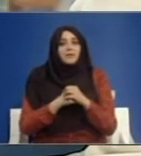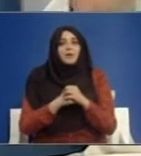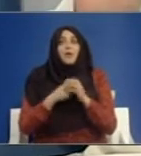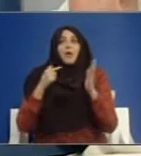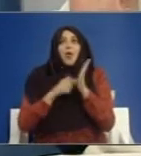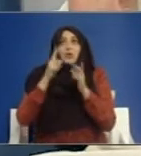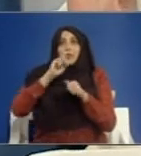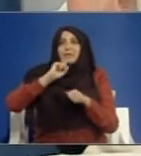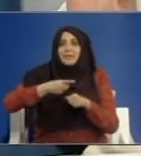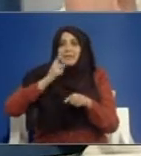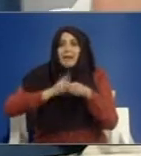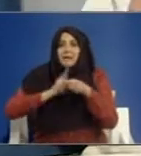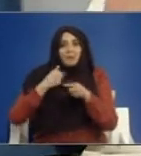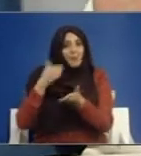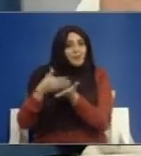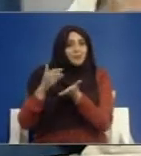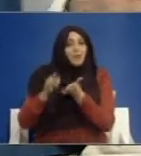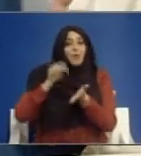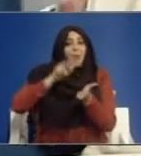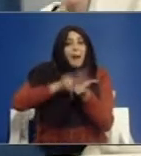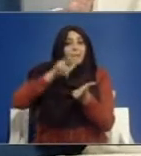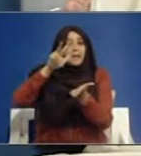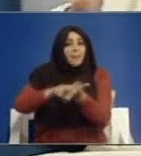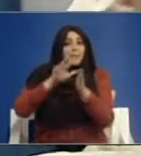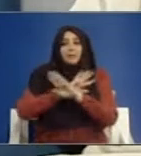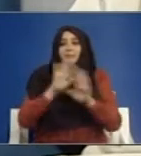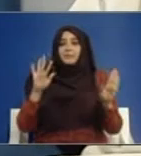وحذرت منه. تطبيق أيوة. عملي يعني.